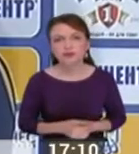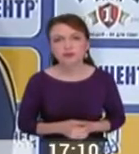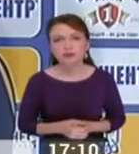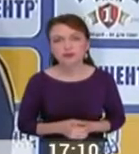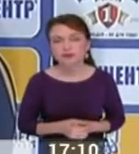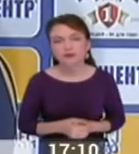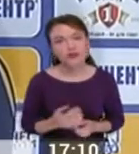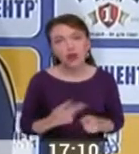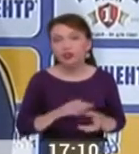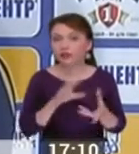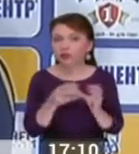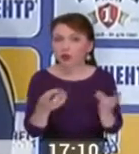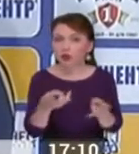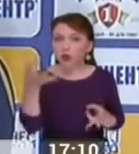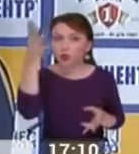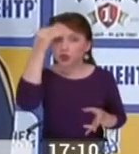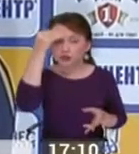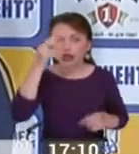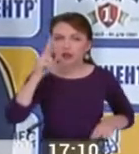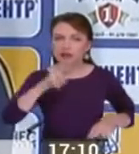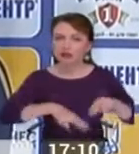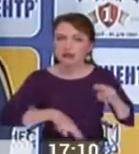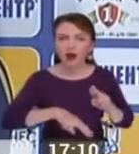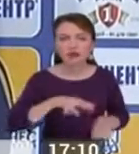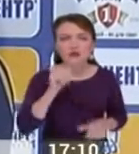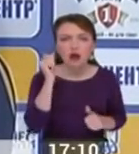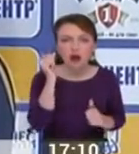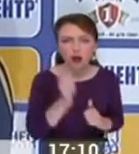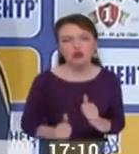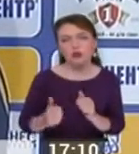Значить, тому це все треба учитувати. І настраюватися на кожен матч,